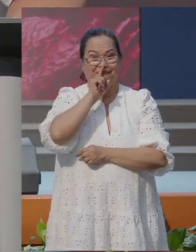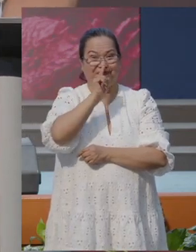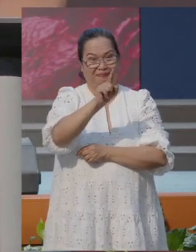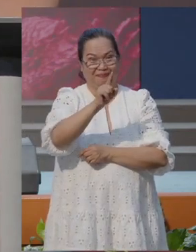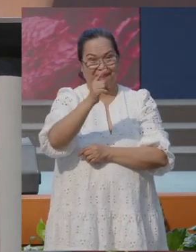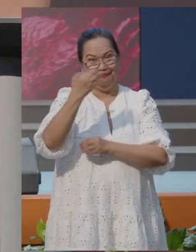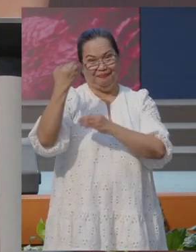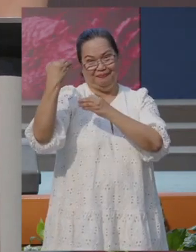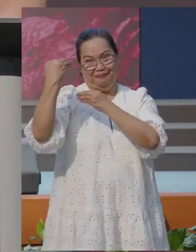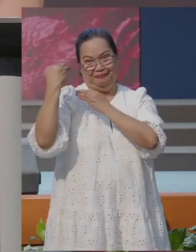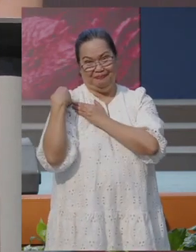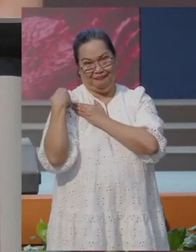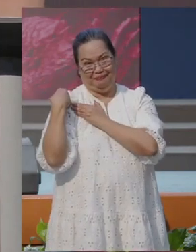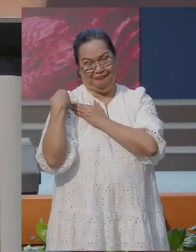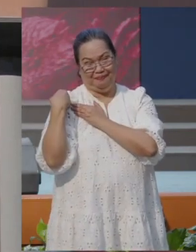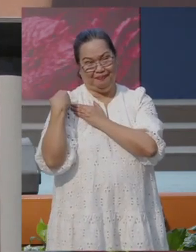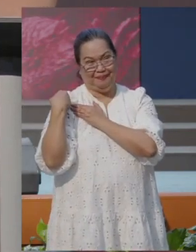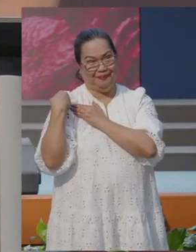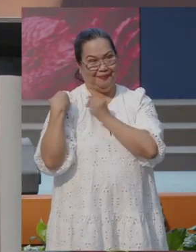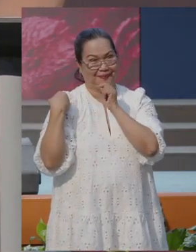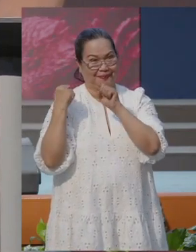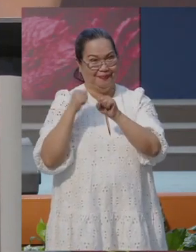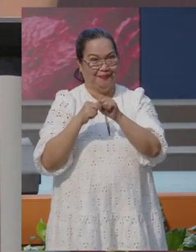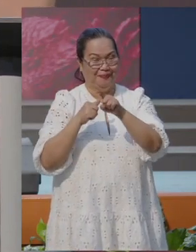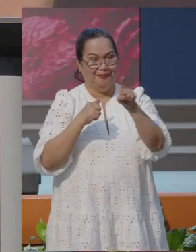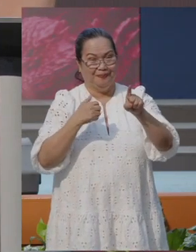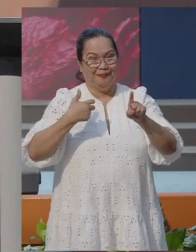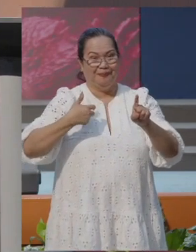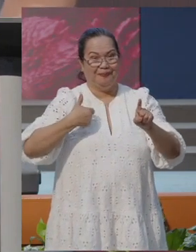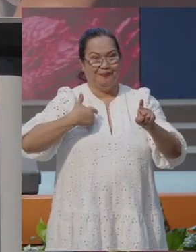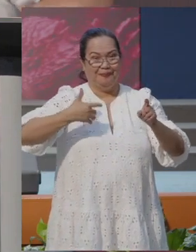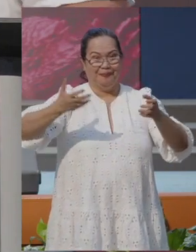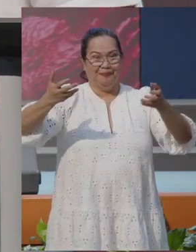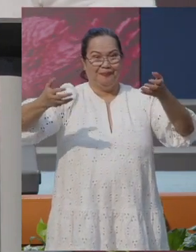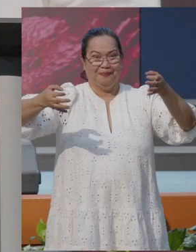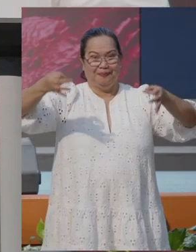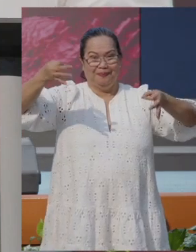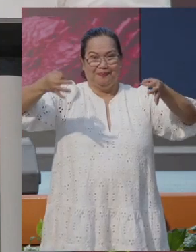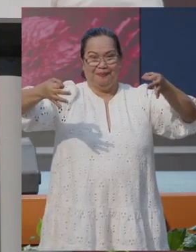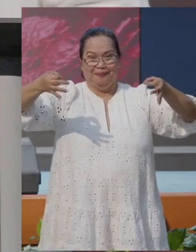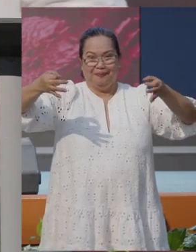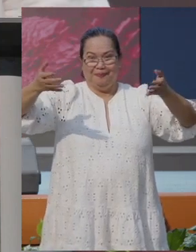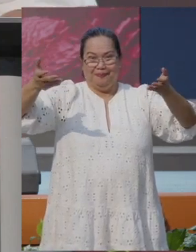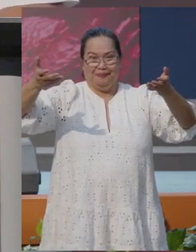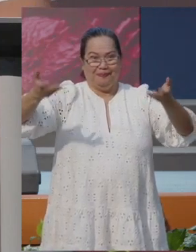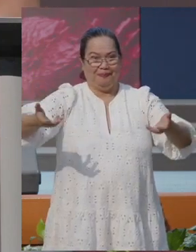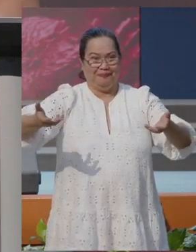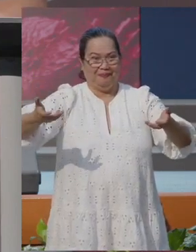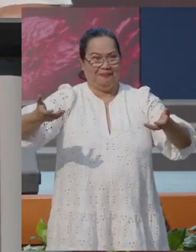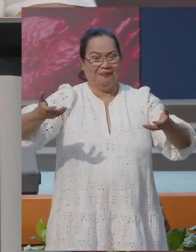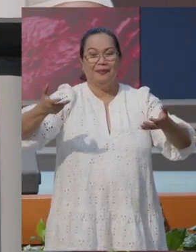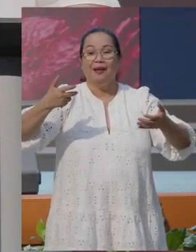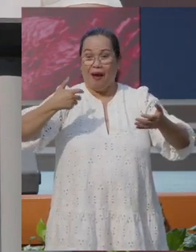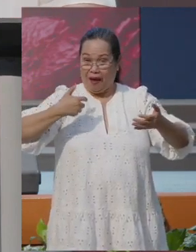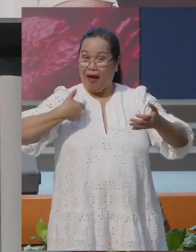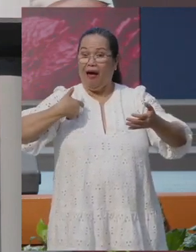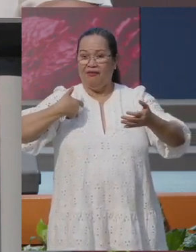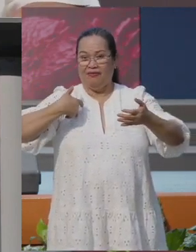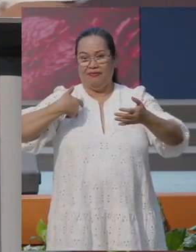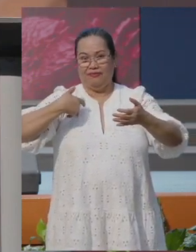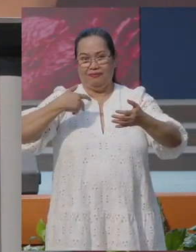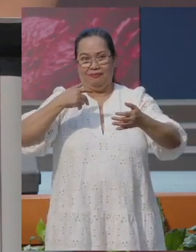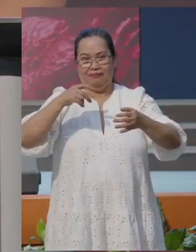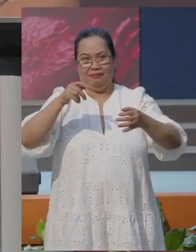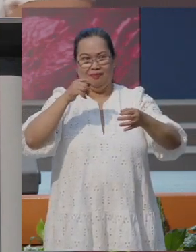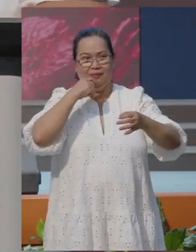Peter 2:13. Sila ay may hawak na otoridad na parusahan ang mga nananakit, ang